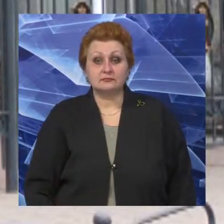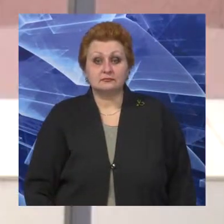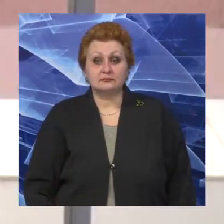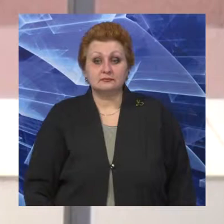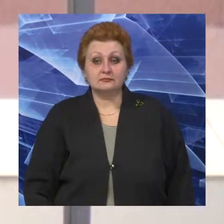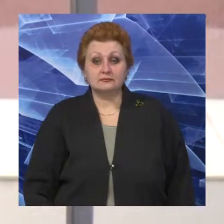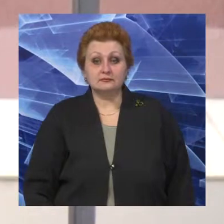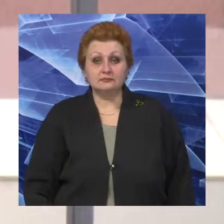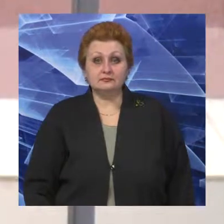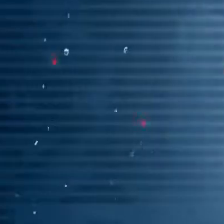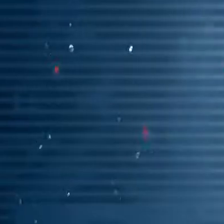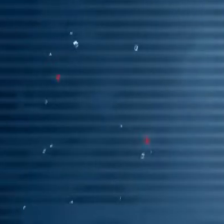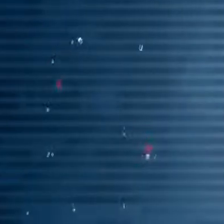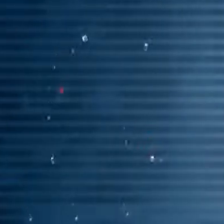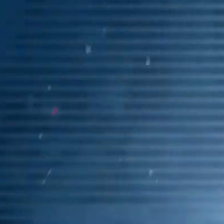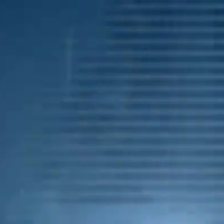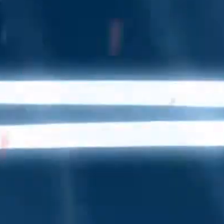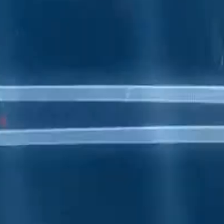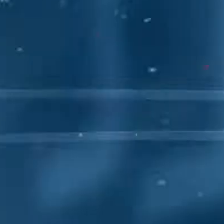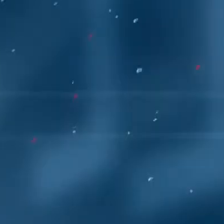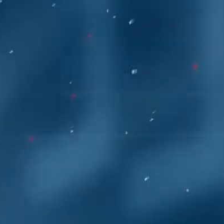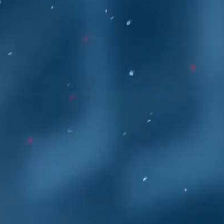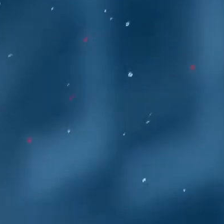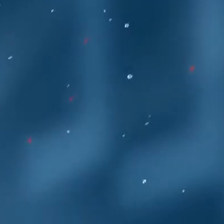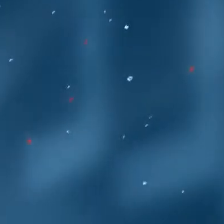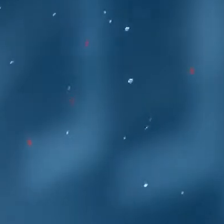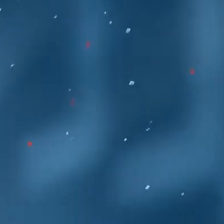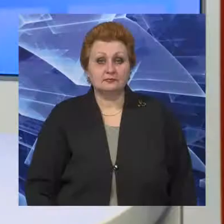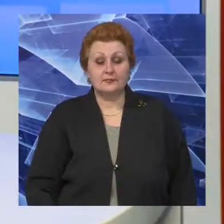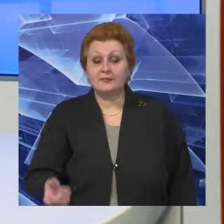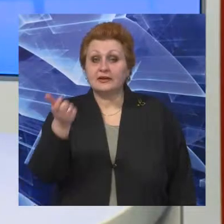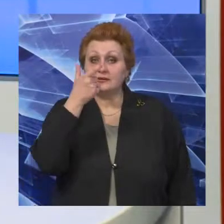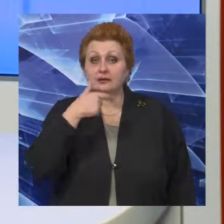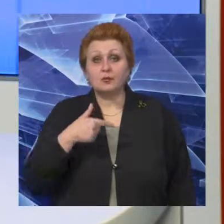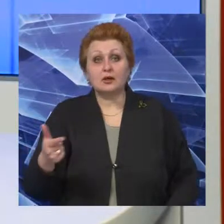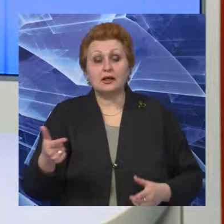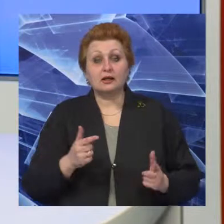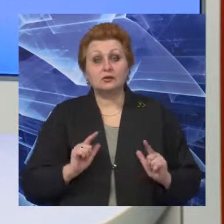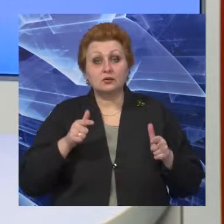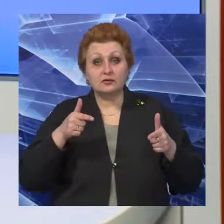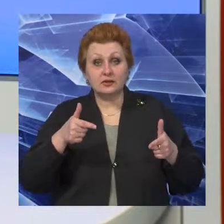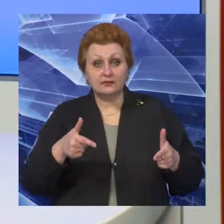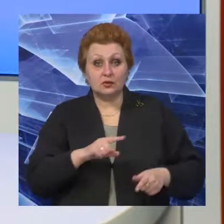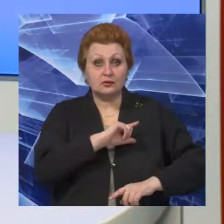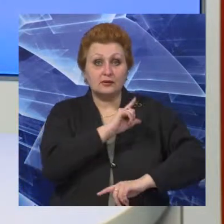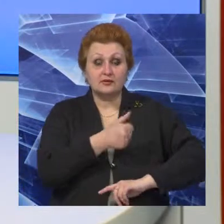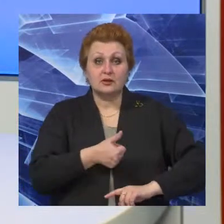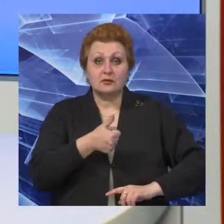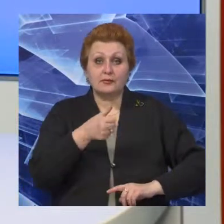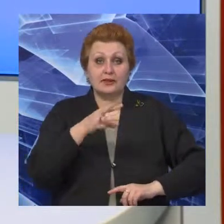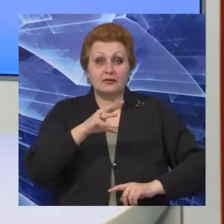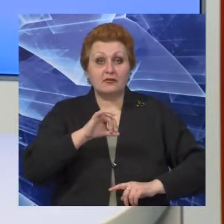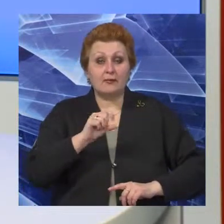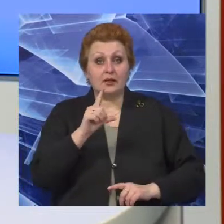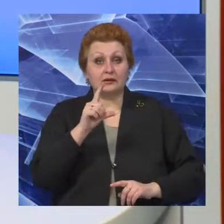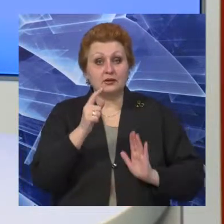Колодко, Ставропольское телевидение. Ставрополье готовится ко вступлению в силу с 1 марта